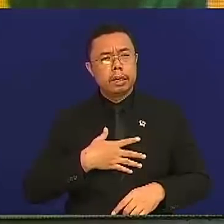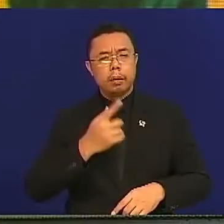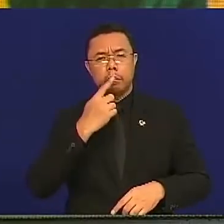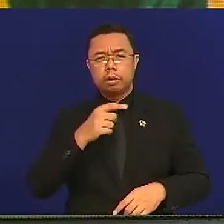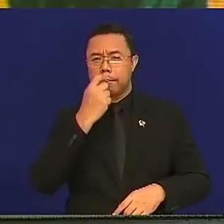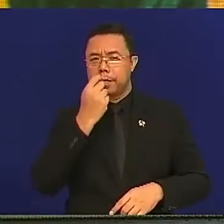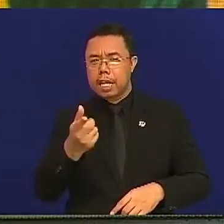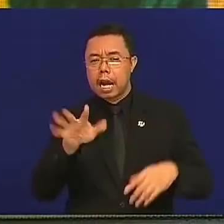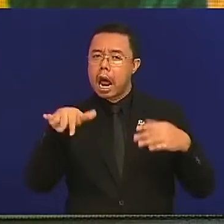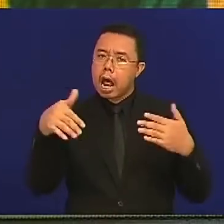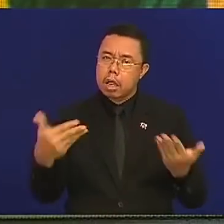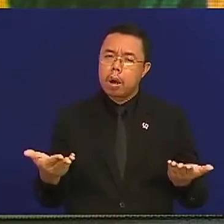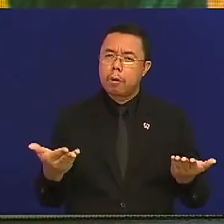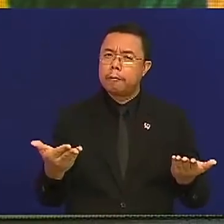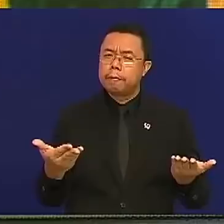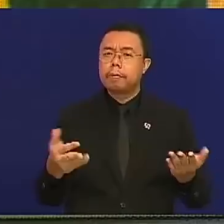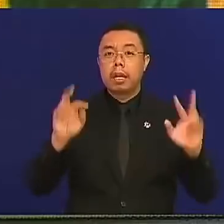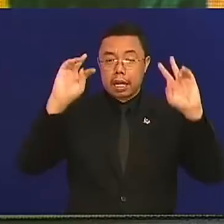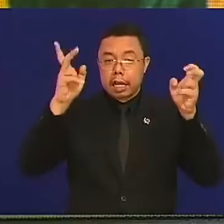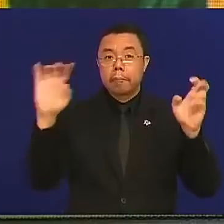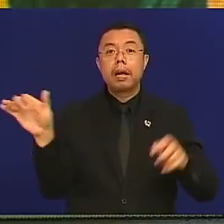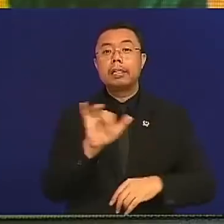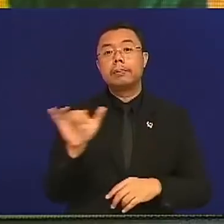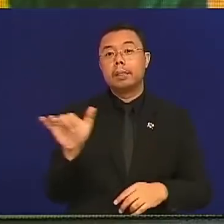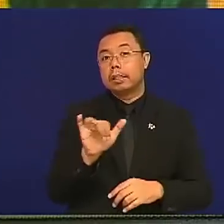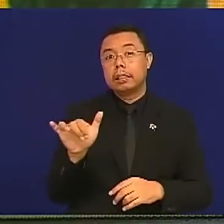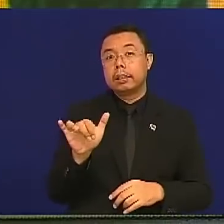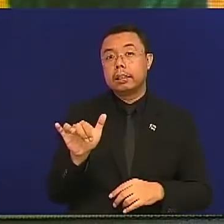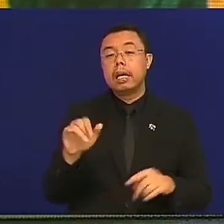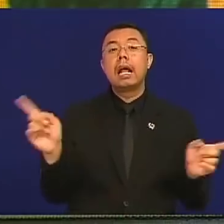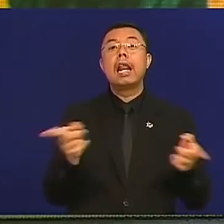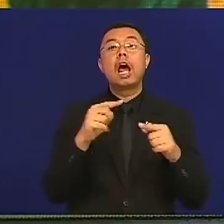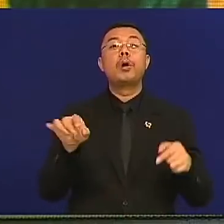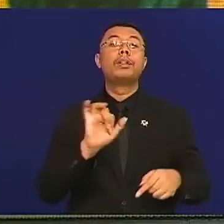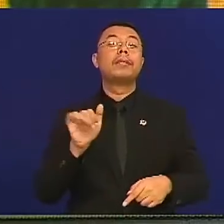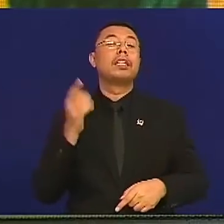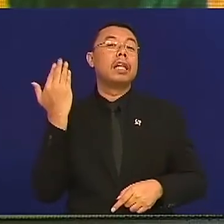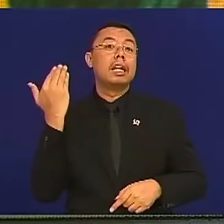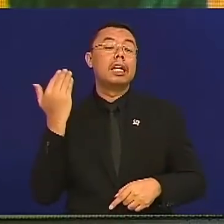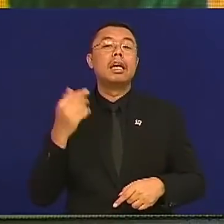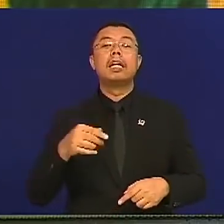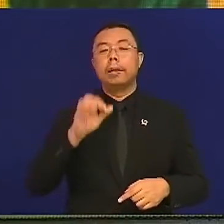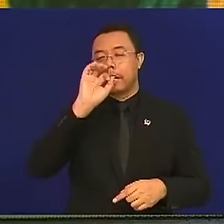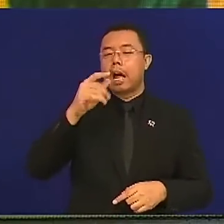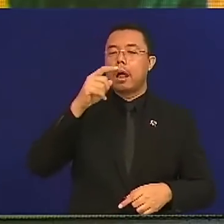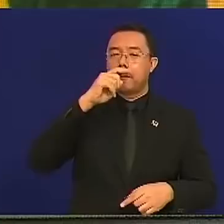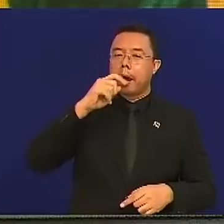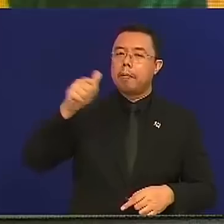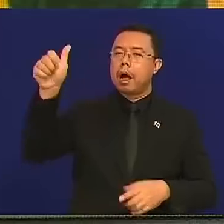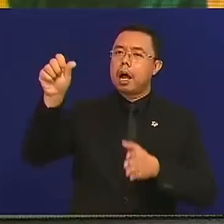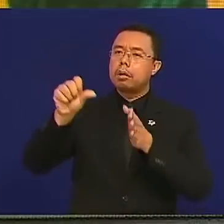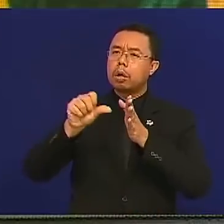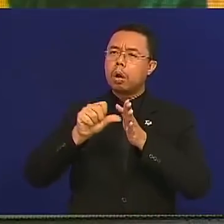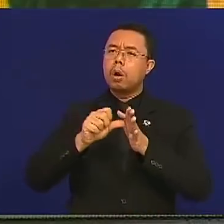yang memiliki pesan atau tema seperti lagu itu. Bapa,